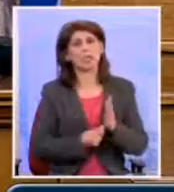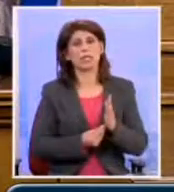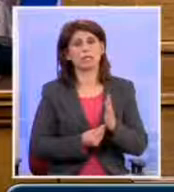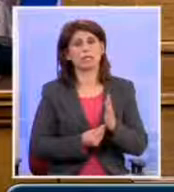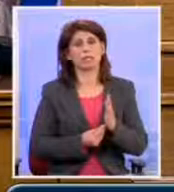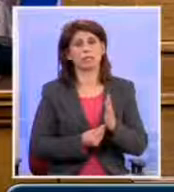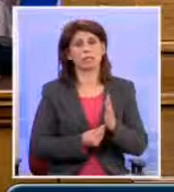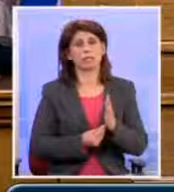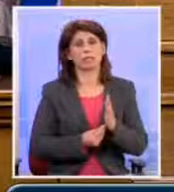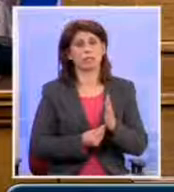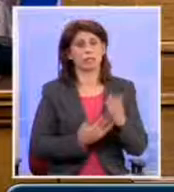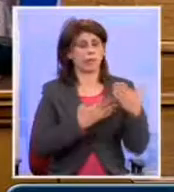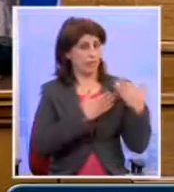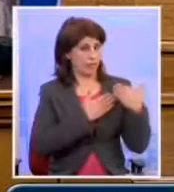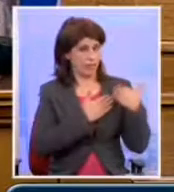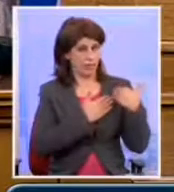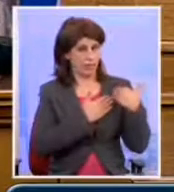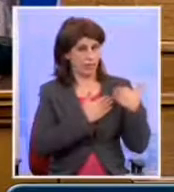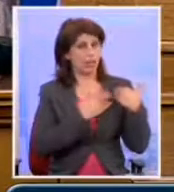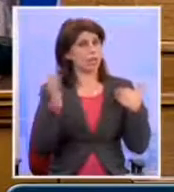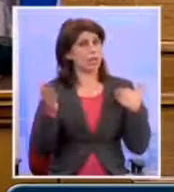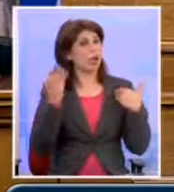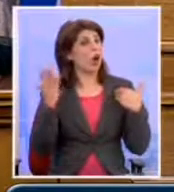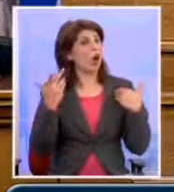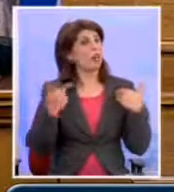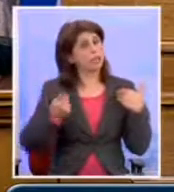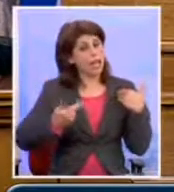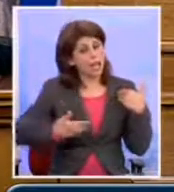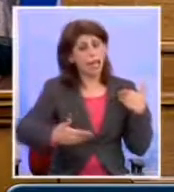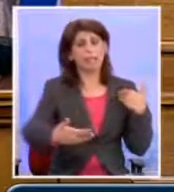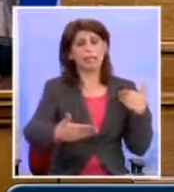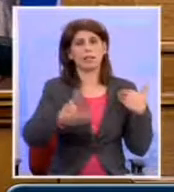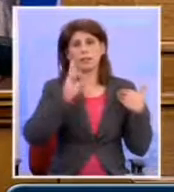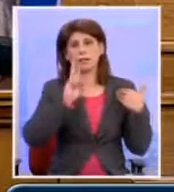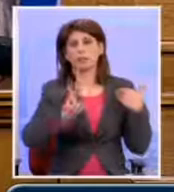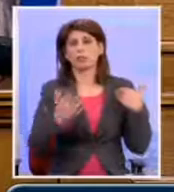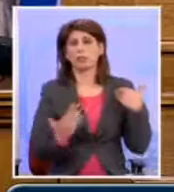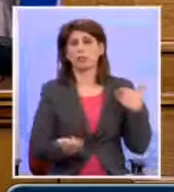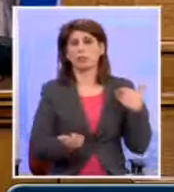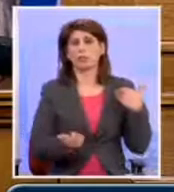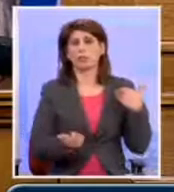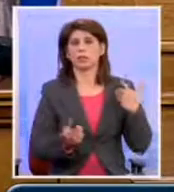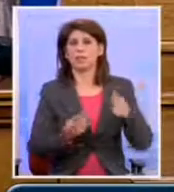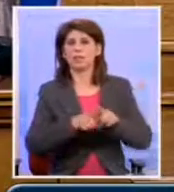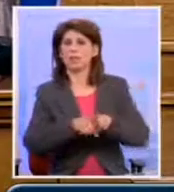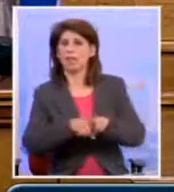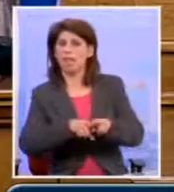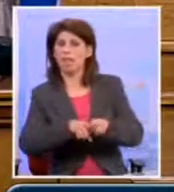πολλές φορές οι ευθύνες για όσα ακολούθησαν φαίνονται να είναι σχεσιακές,